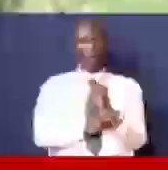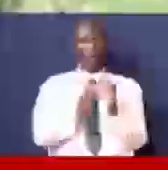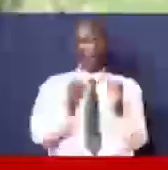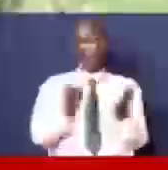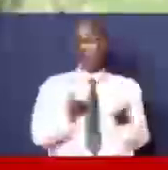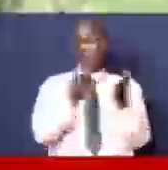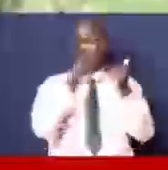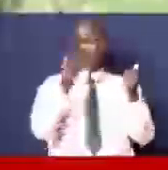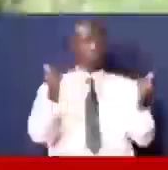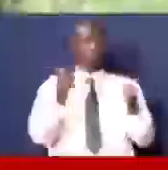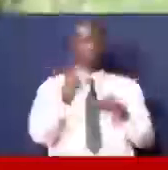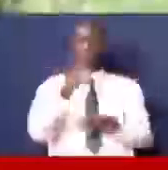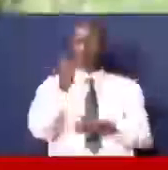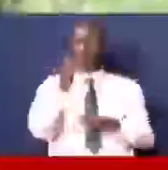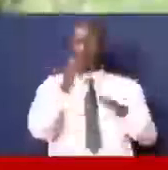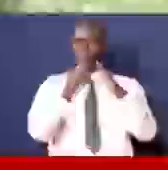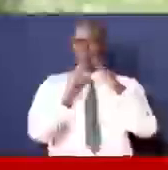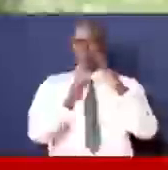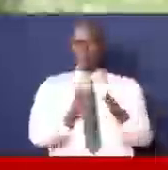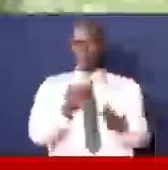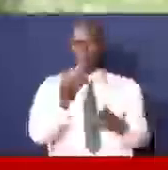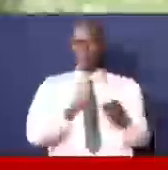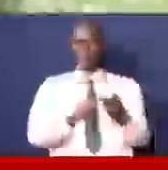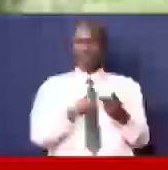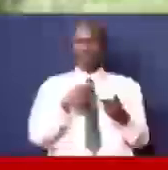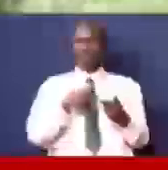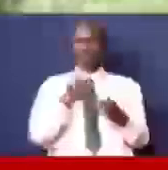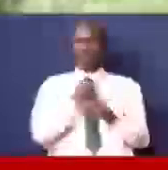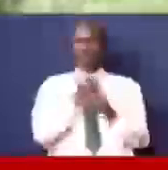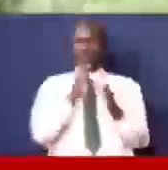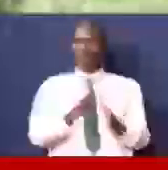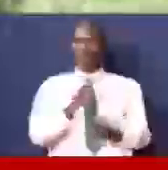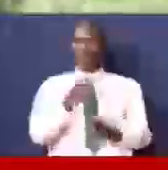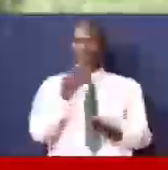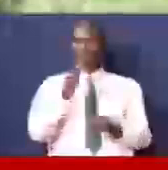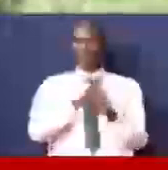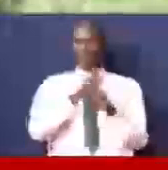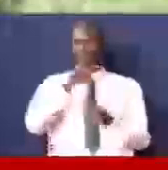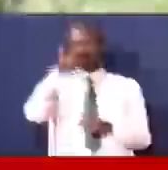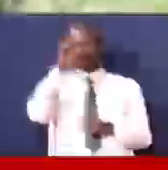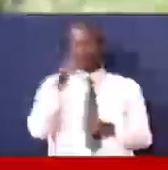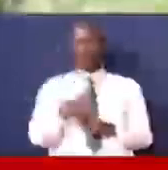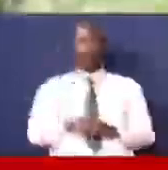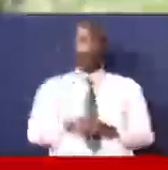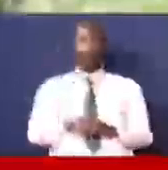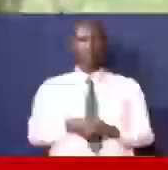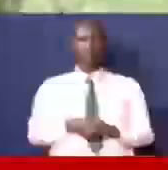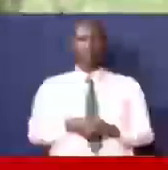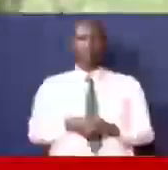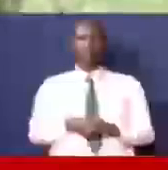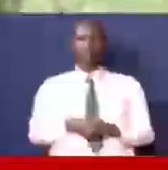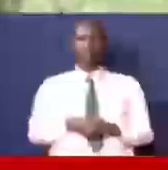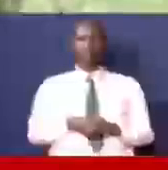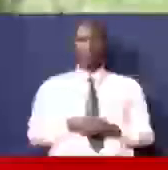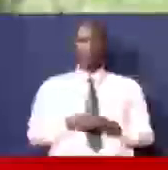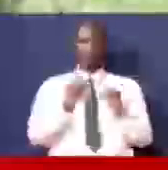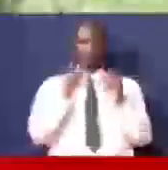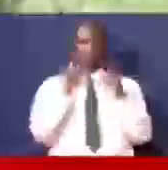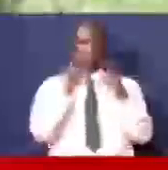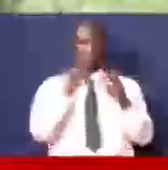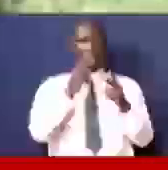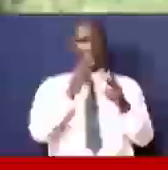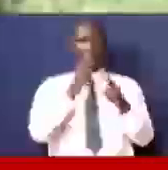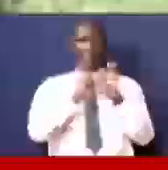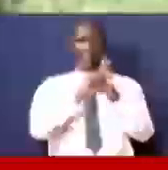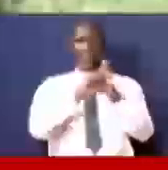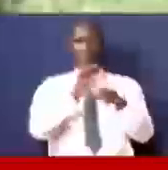itina wo idhio wope mawaziri. Yes. Wea adhuku mingima serikali. Na mwona ngelekanio ete